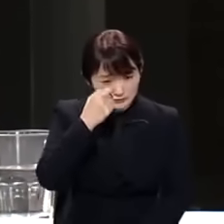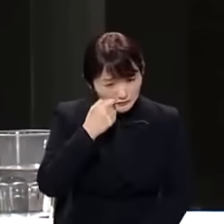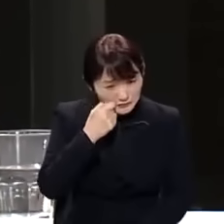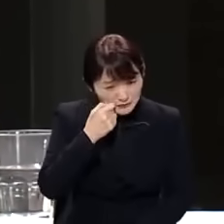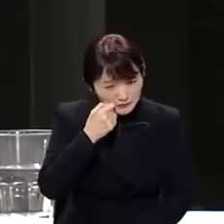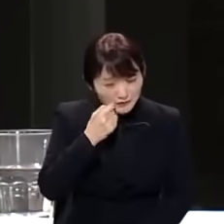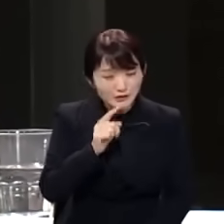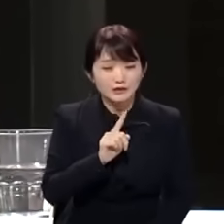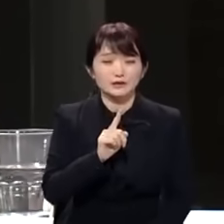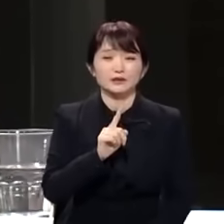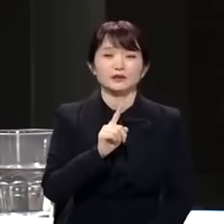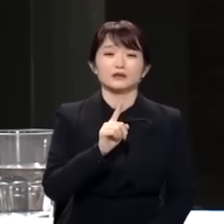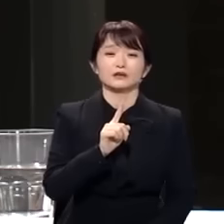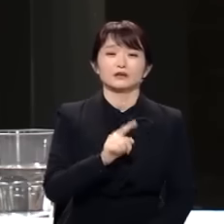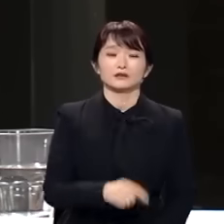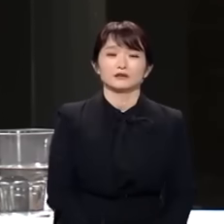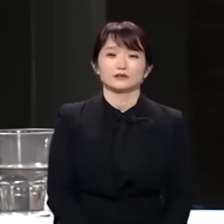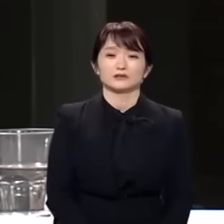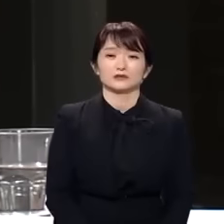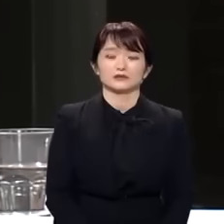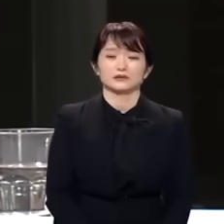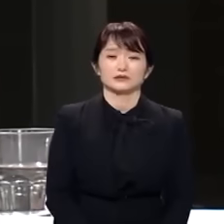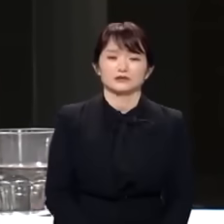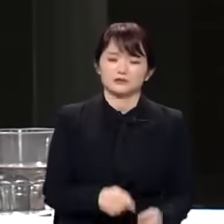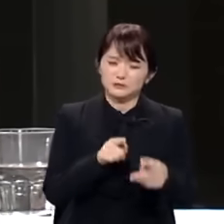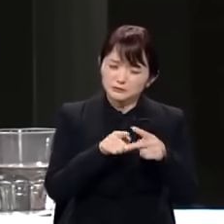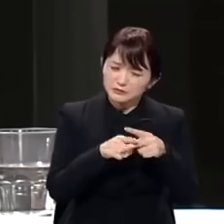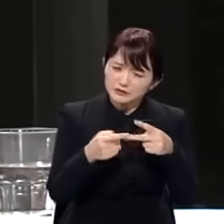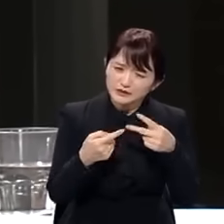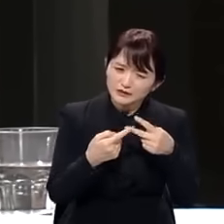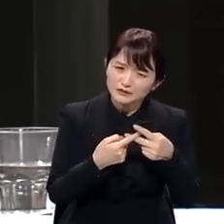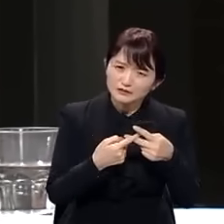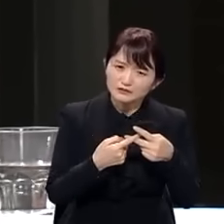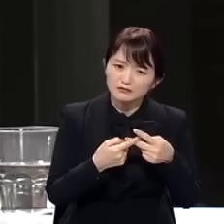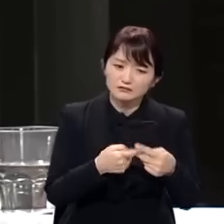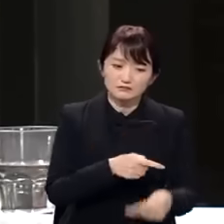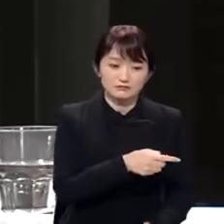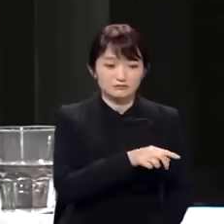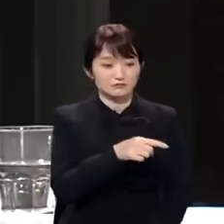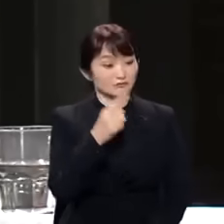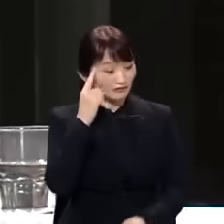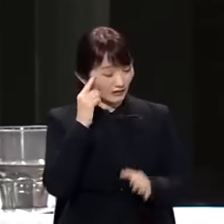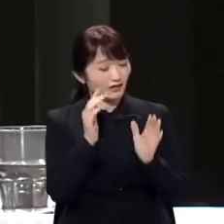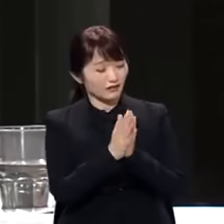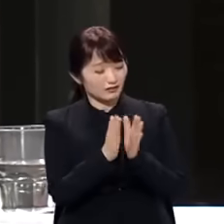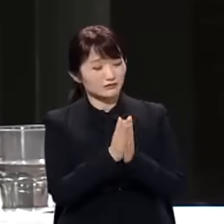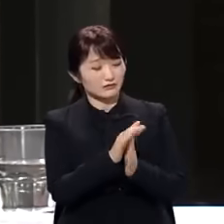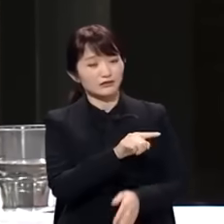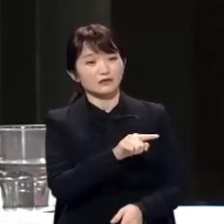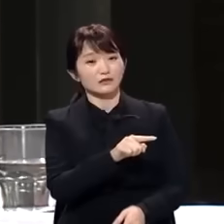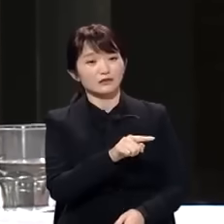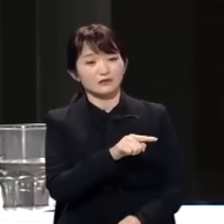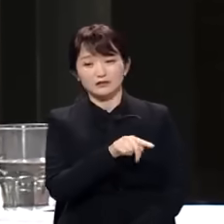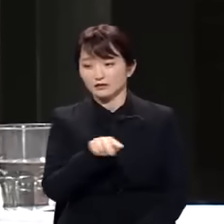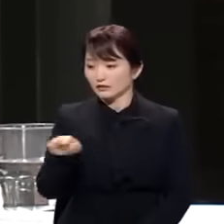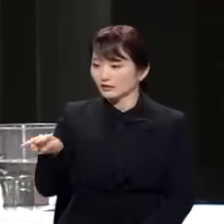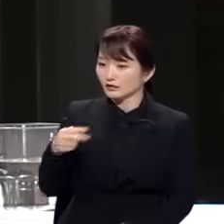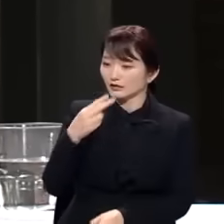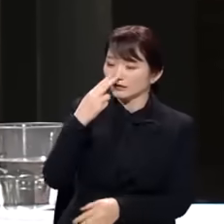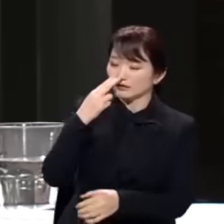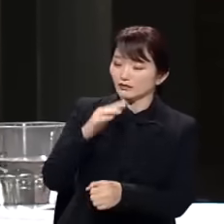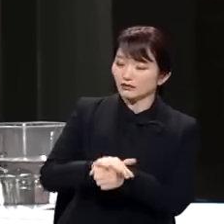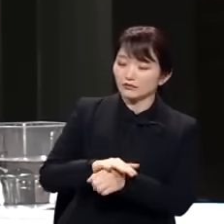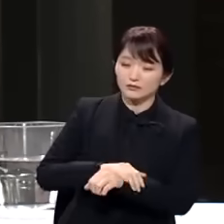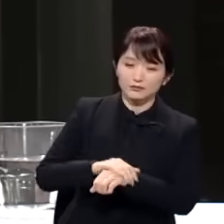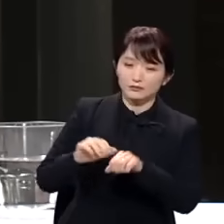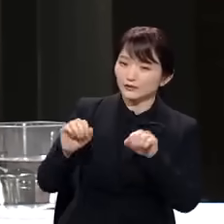불쌍해서라도 조금은 감안을 하겠는데 아이고 네 마음대로 하세요 막 이러니까 이게 진짜 얼마나 허탈하겠어요. 근데 또